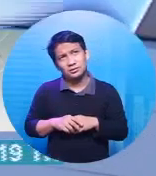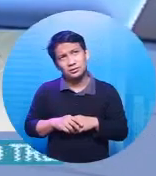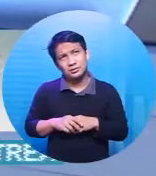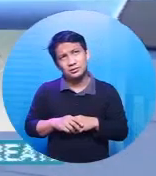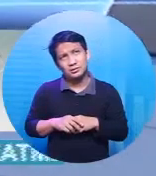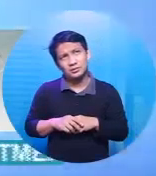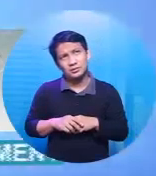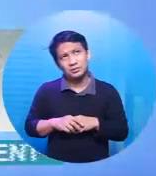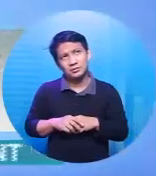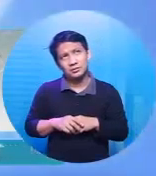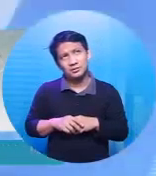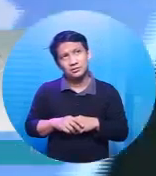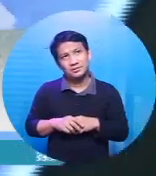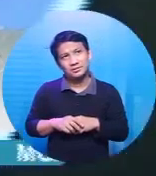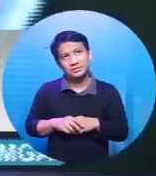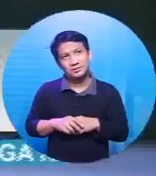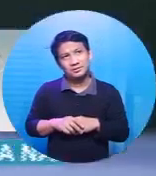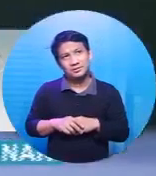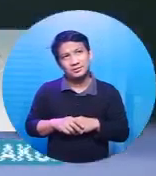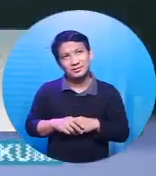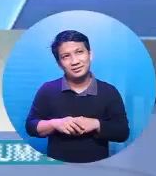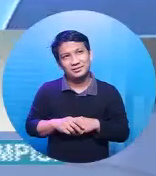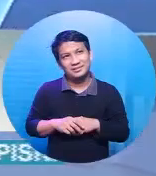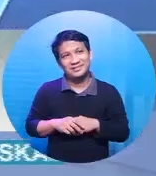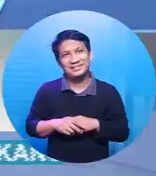Okay. Jennifer,